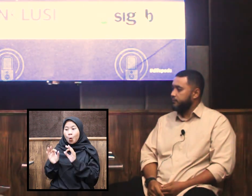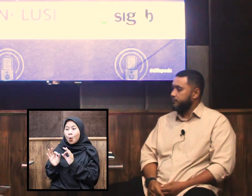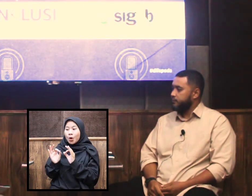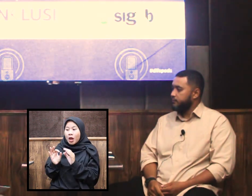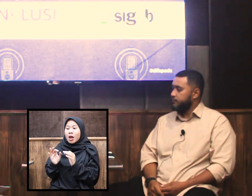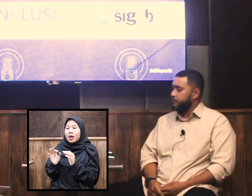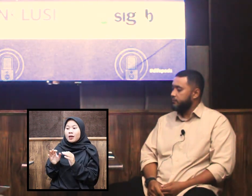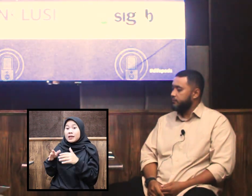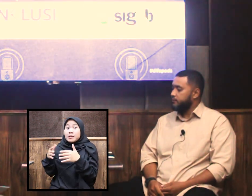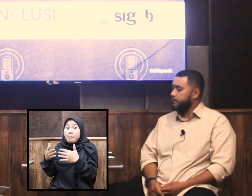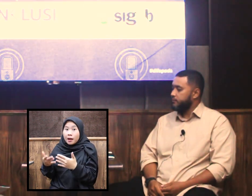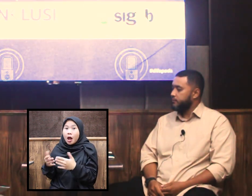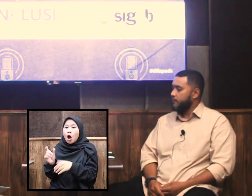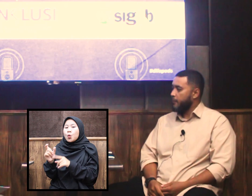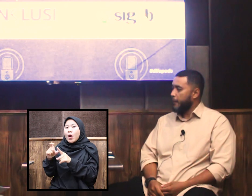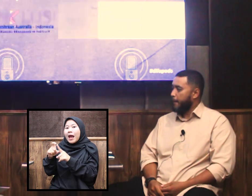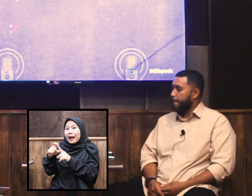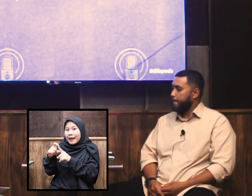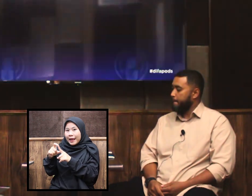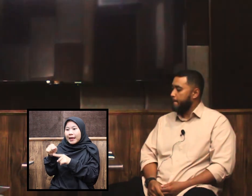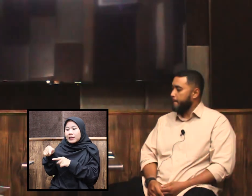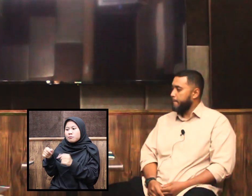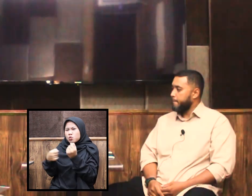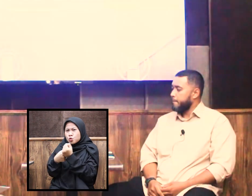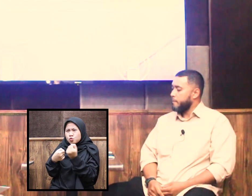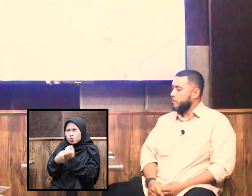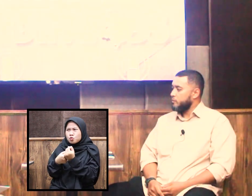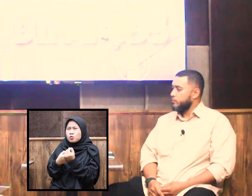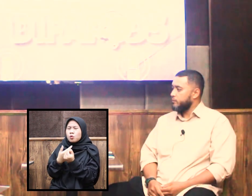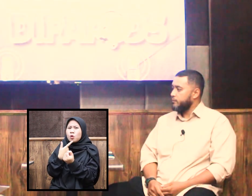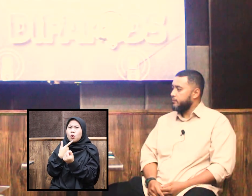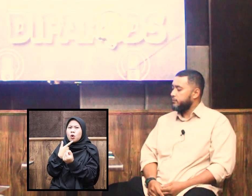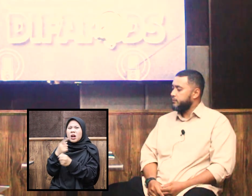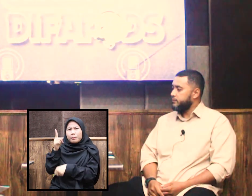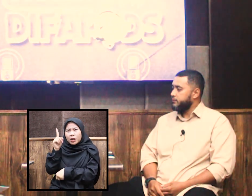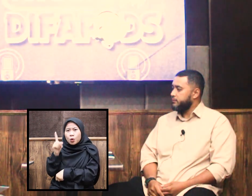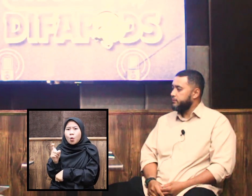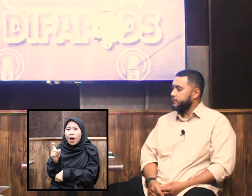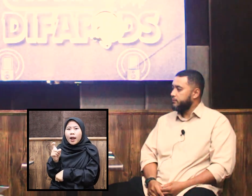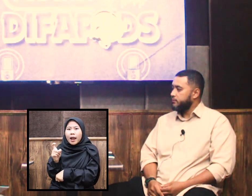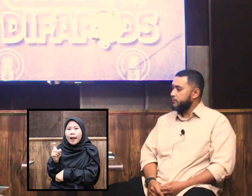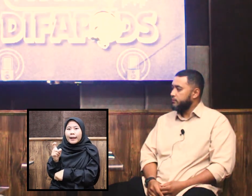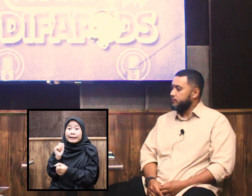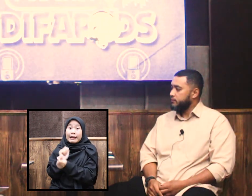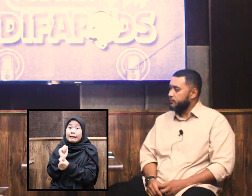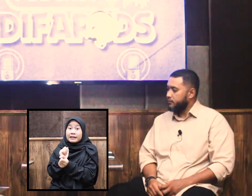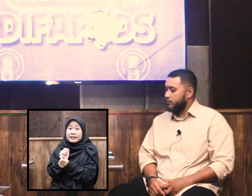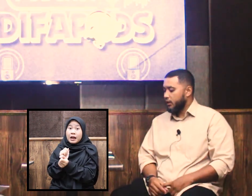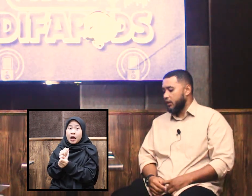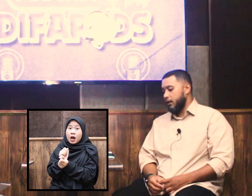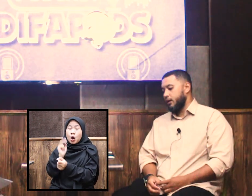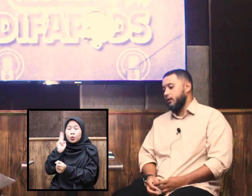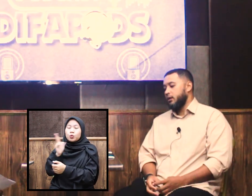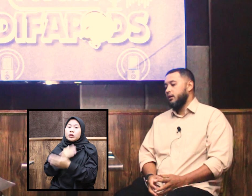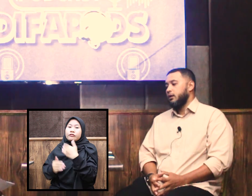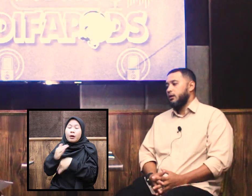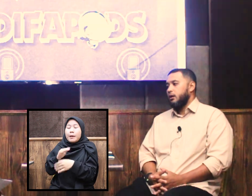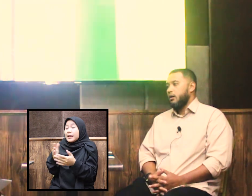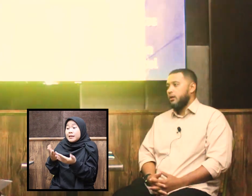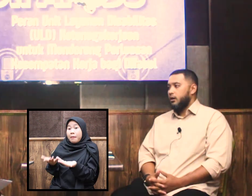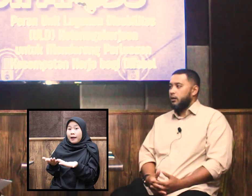Bagaimana u ini mendukung apa namanya kebutuhan Ketenagakerjaan bagi diabel